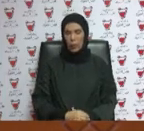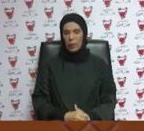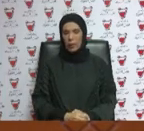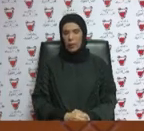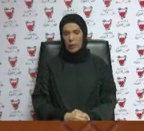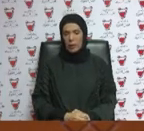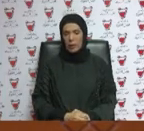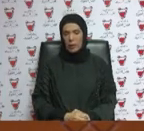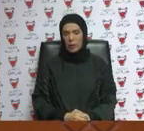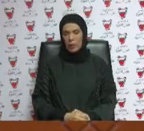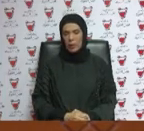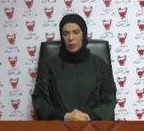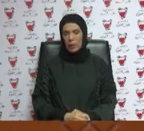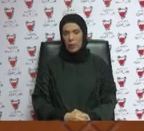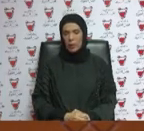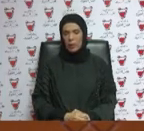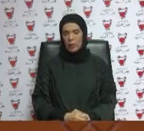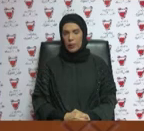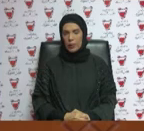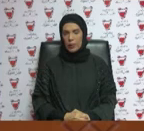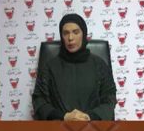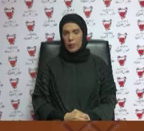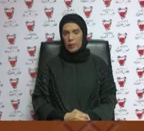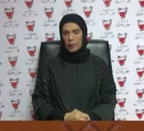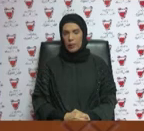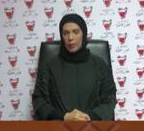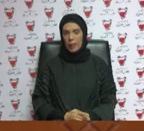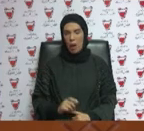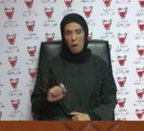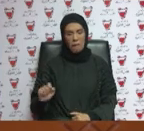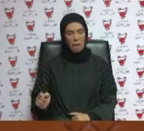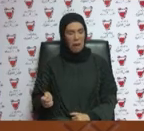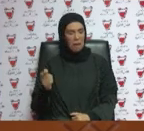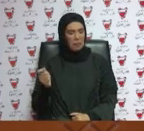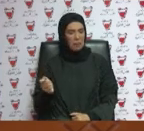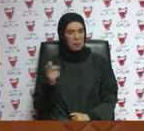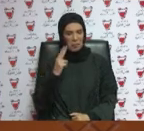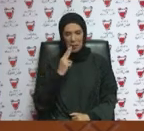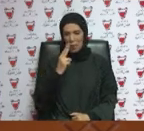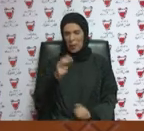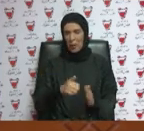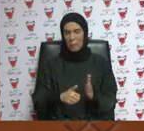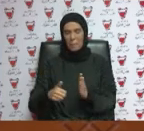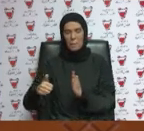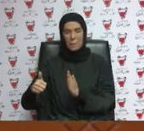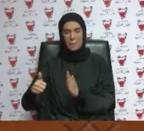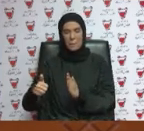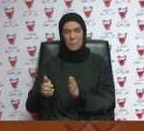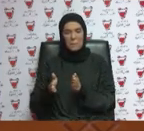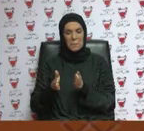على هذا السؤال. وأقول كفانا فخرا أن نجد القيادة في كل